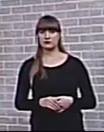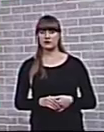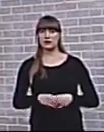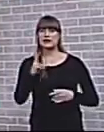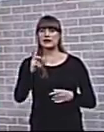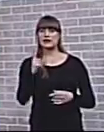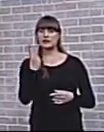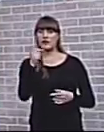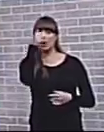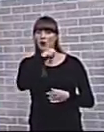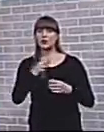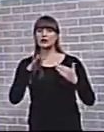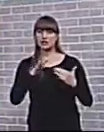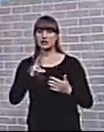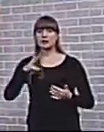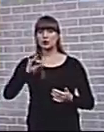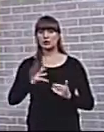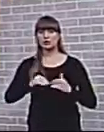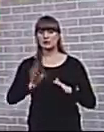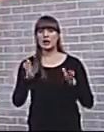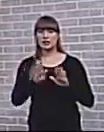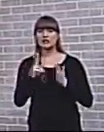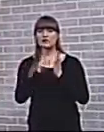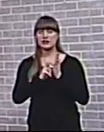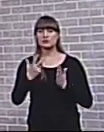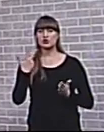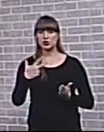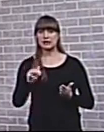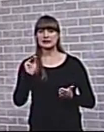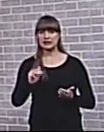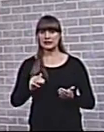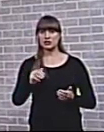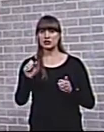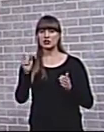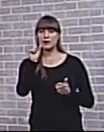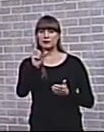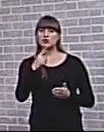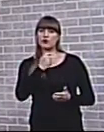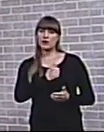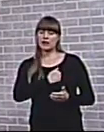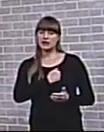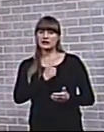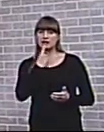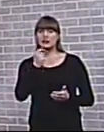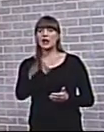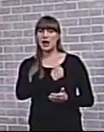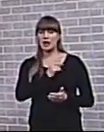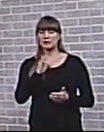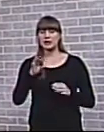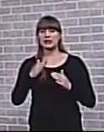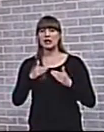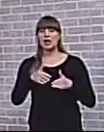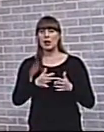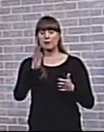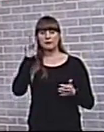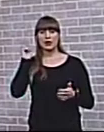За 2 года сражений на Миусской земле остались 830 тысяч бойцов Красной армии и моряков. Черные бушлаты